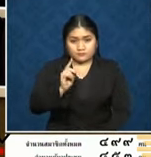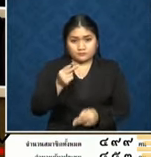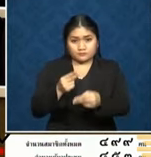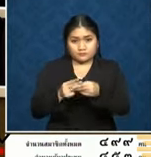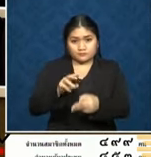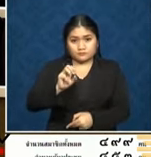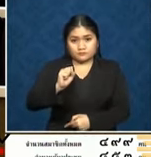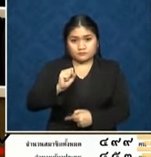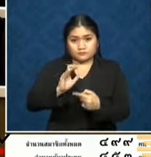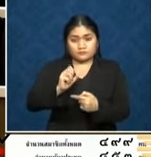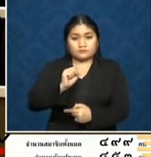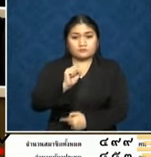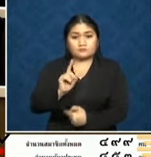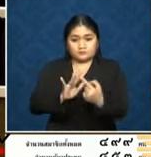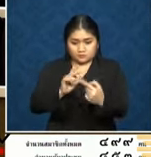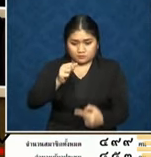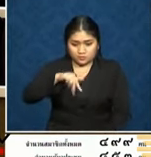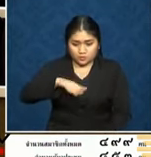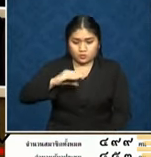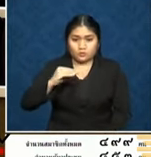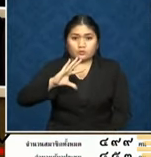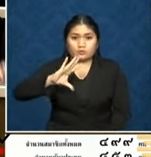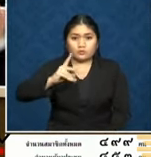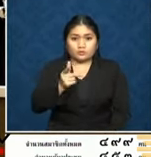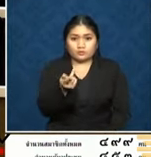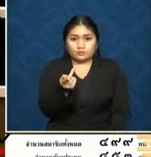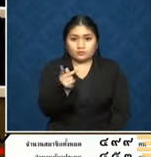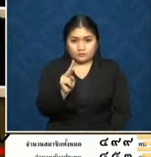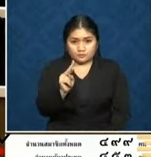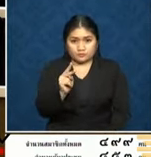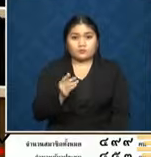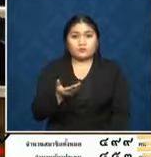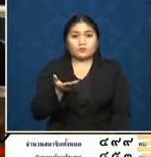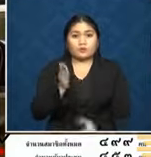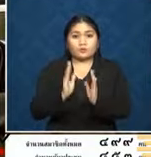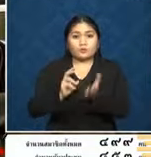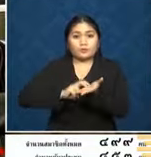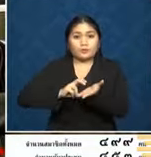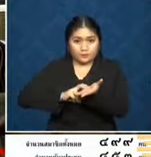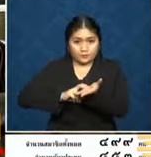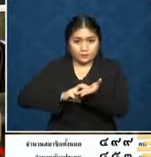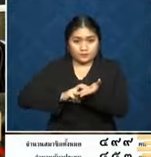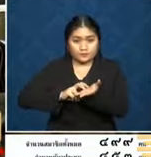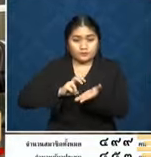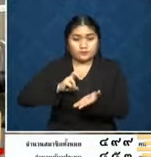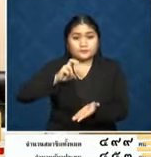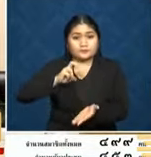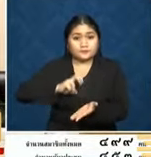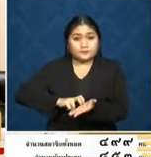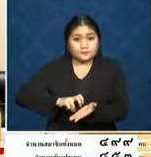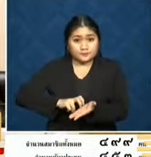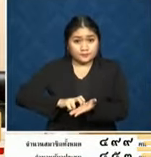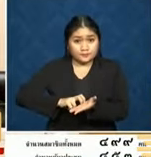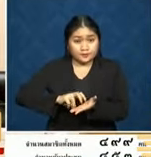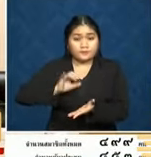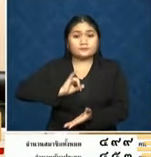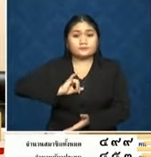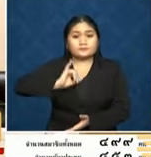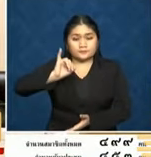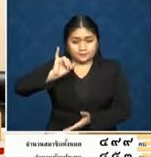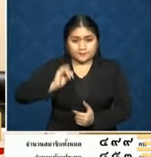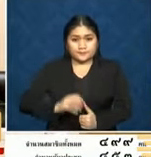สุภโชคศรีสุขจรขอผู้รับรองด้วยครับ ผู้รับรองครับมีผู้รับรองถูกต้องนะ